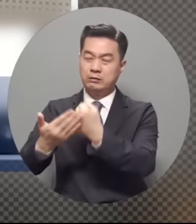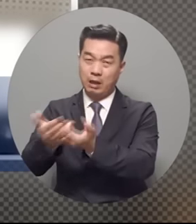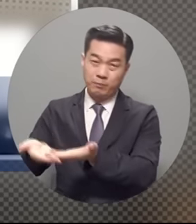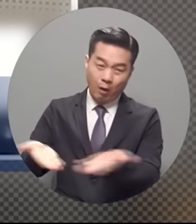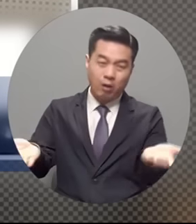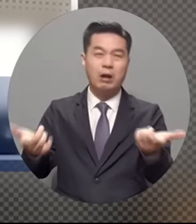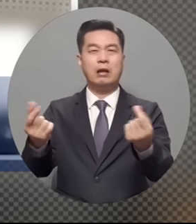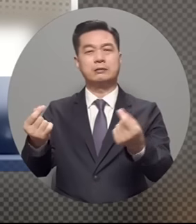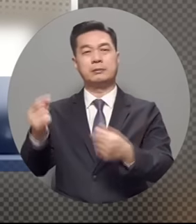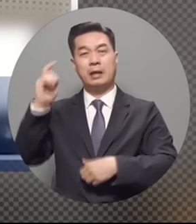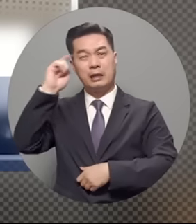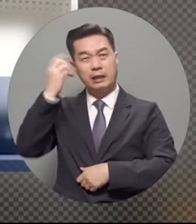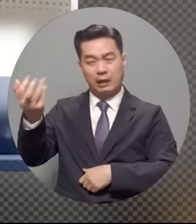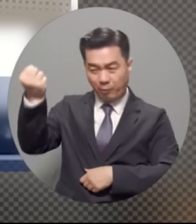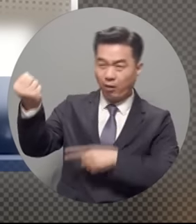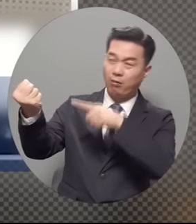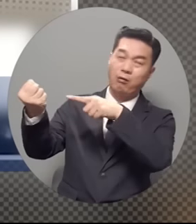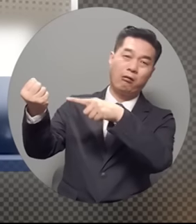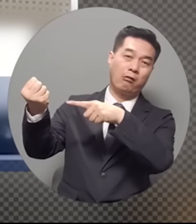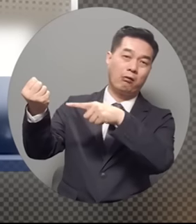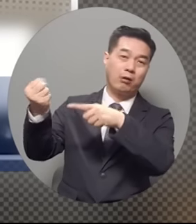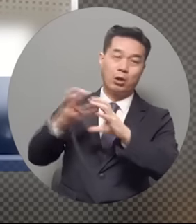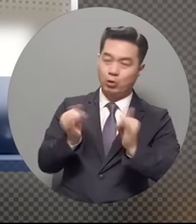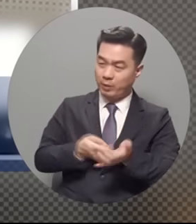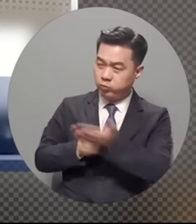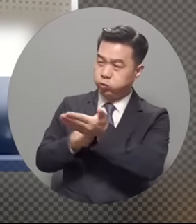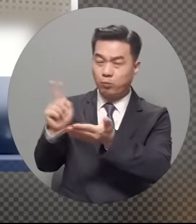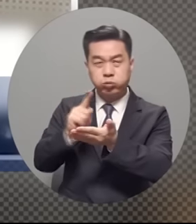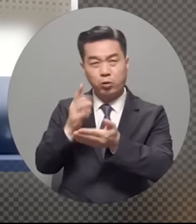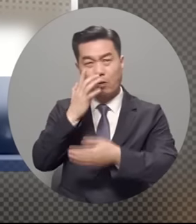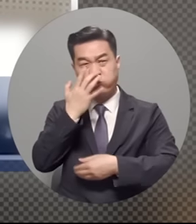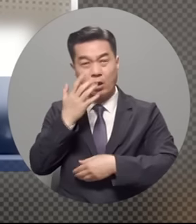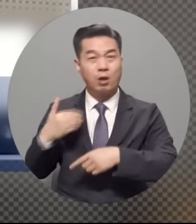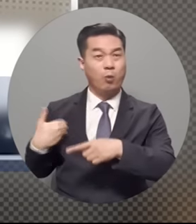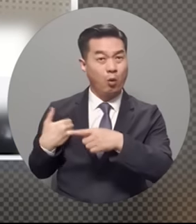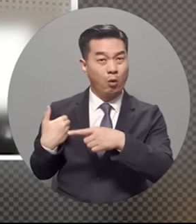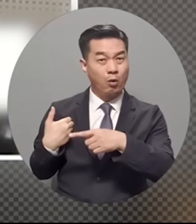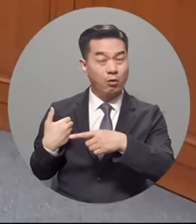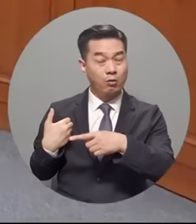베푸는 것처럼 생각하고 있어요. 네. 국민의 요구가 무엇인지를 몰라서 듣겠다고 하는 것입니까?